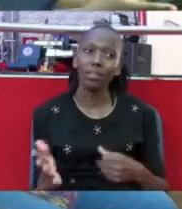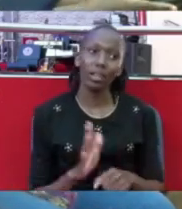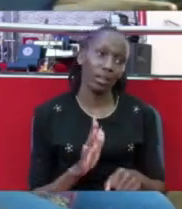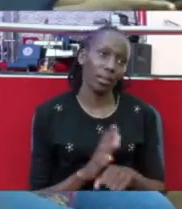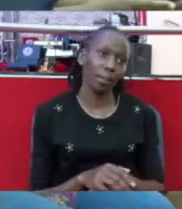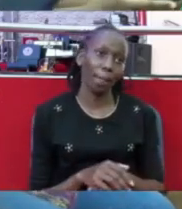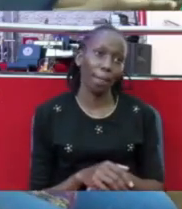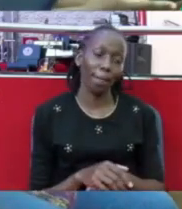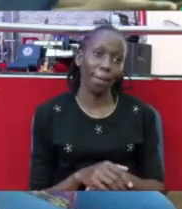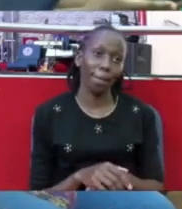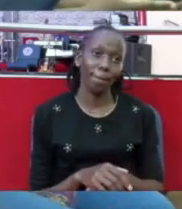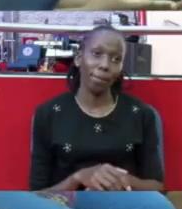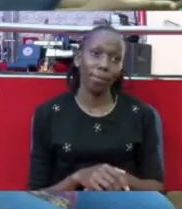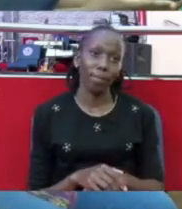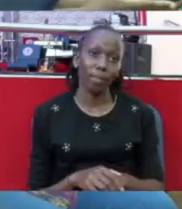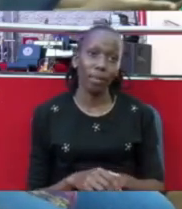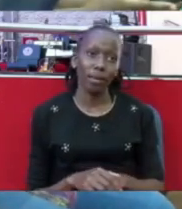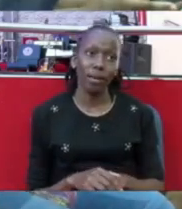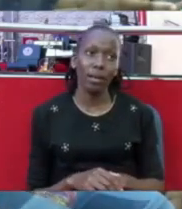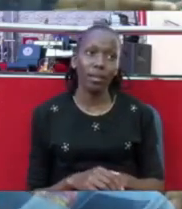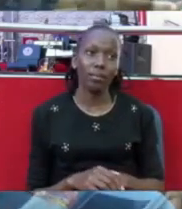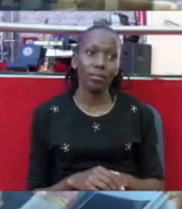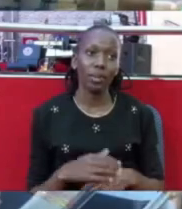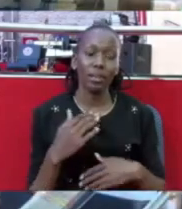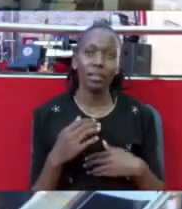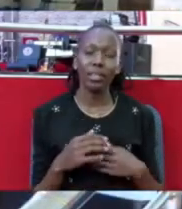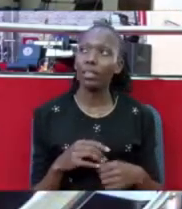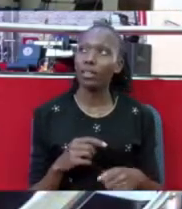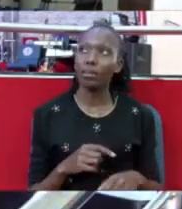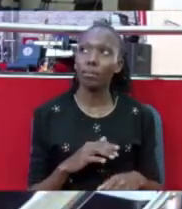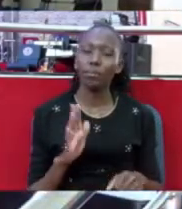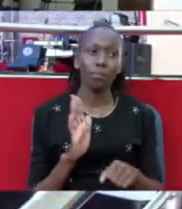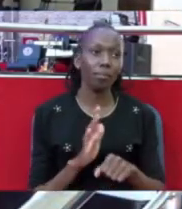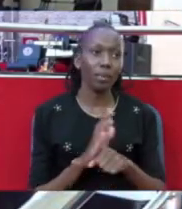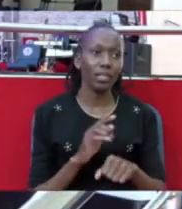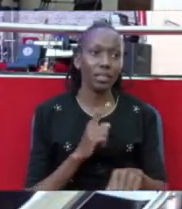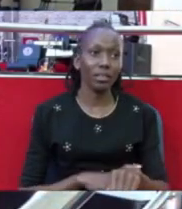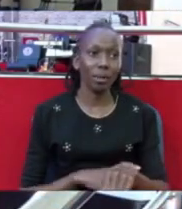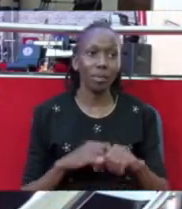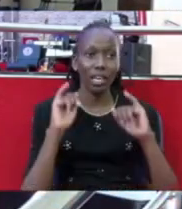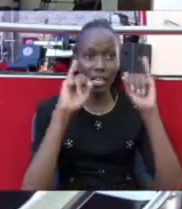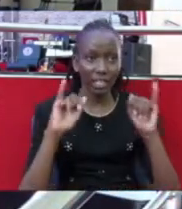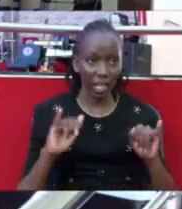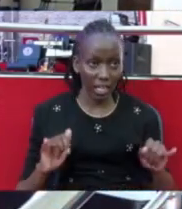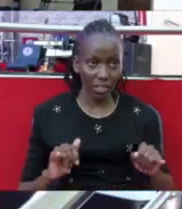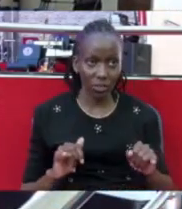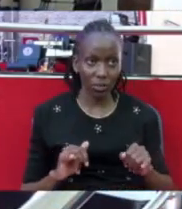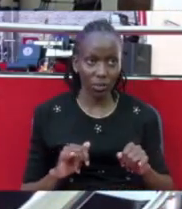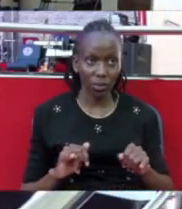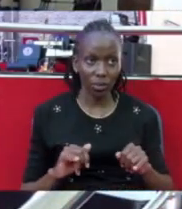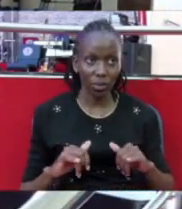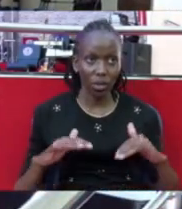times and in many international conferences. Kwa wakati mwingi na kwa kongamano la kitaifa.